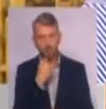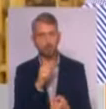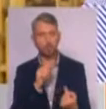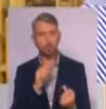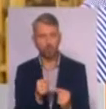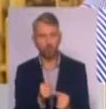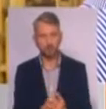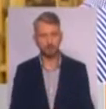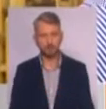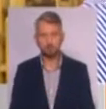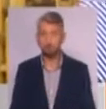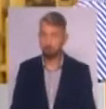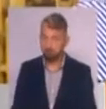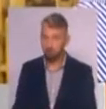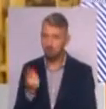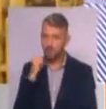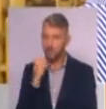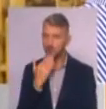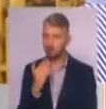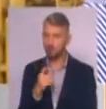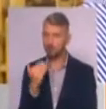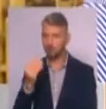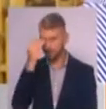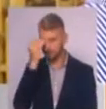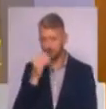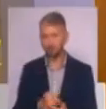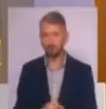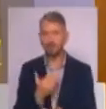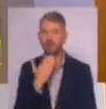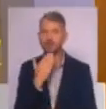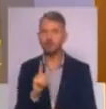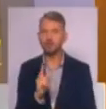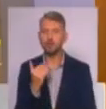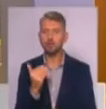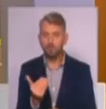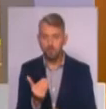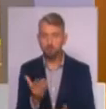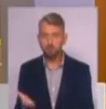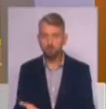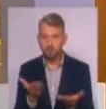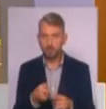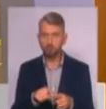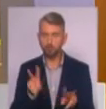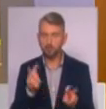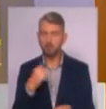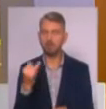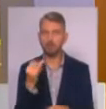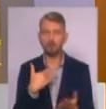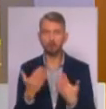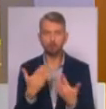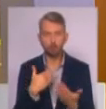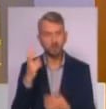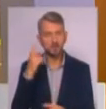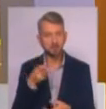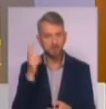проти. Так, почули. Дуже дякую за вашу точку зору. Вам дякую за те, що ви підняли дійсно цю тематику. Цікаво і стосується дійсно